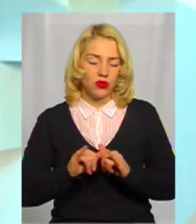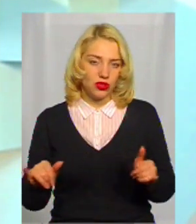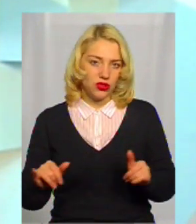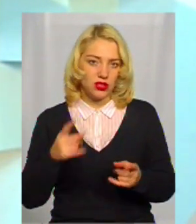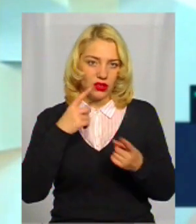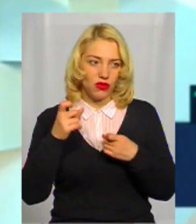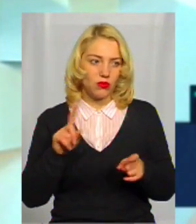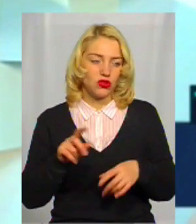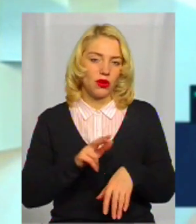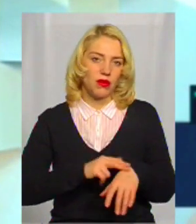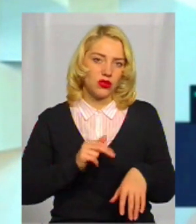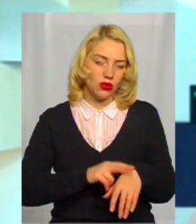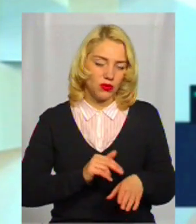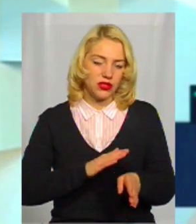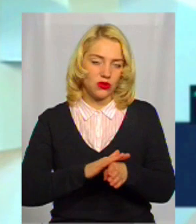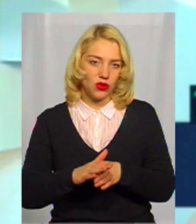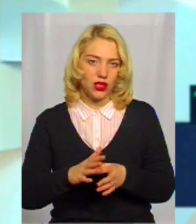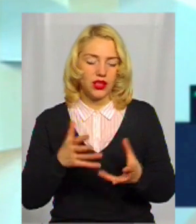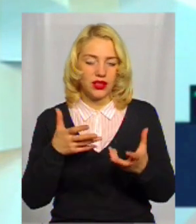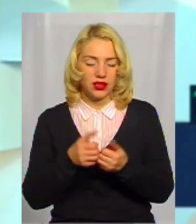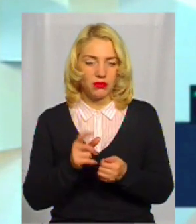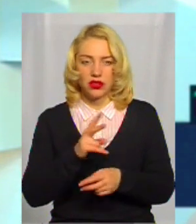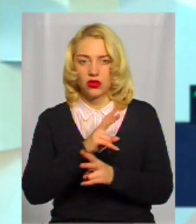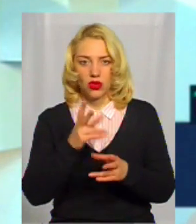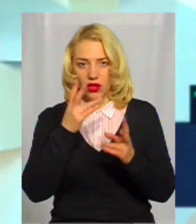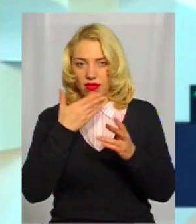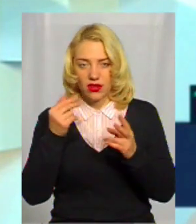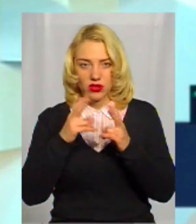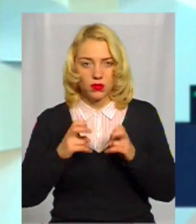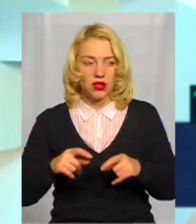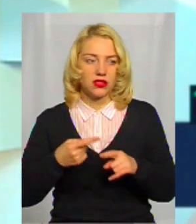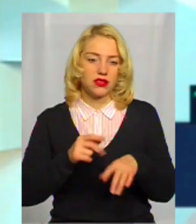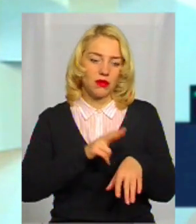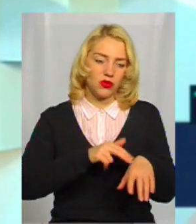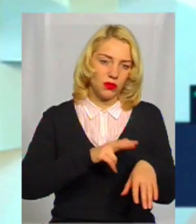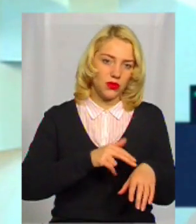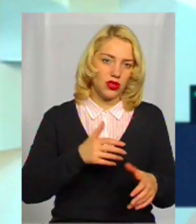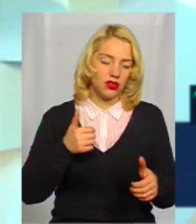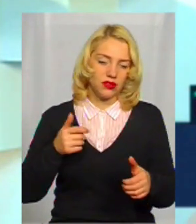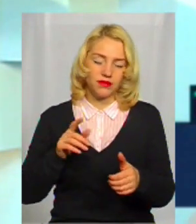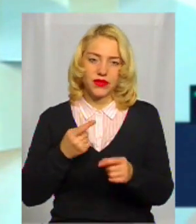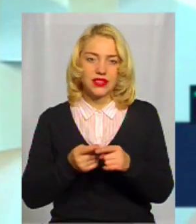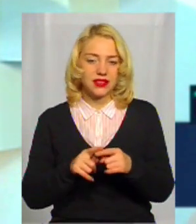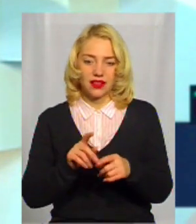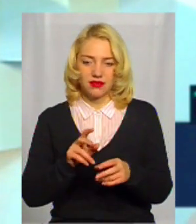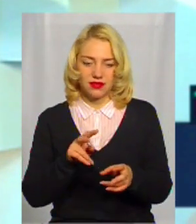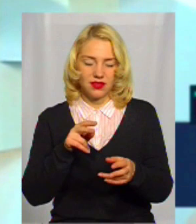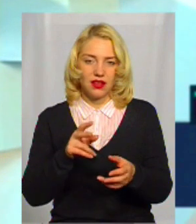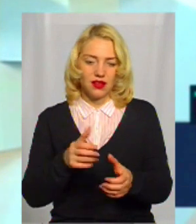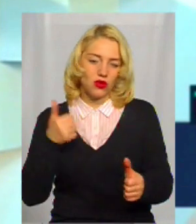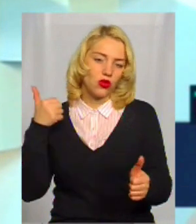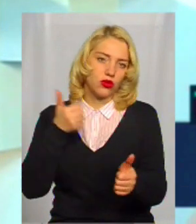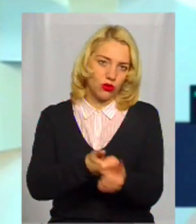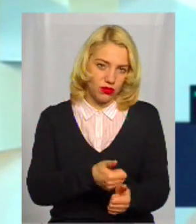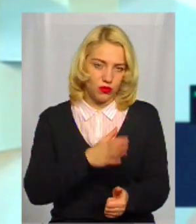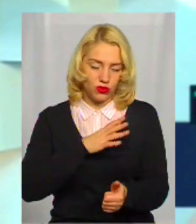що патрульні скоїли ДТП, але ніхто не розбирається, що це патрульний автомобіль догнали, ну, не дотримавшись інтервалу чи дистанції.